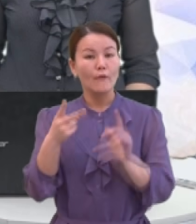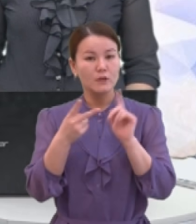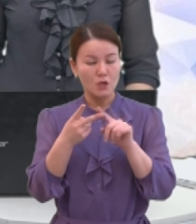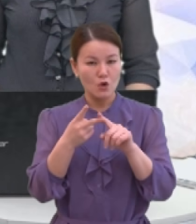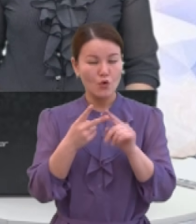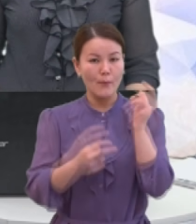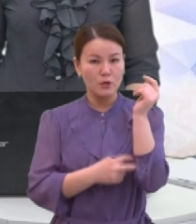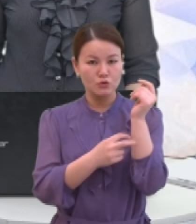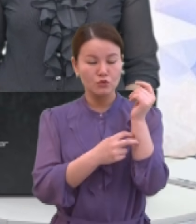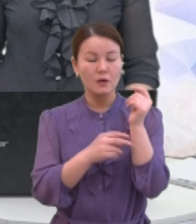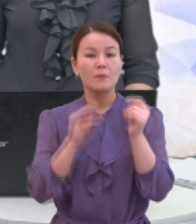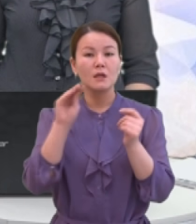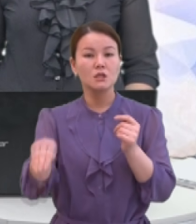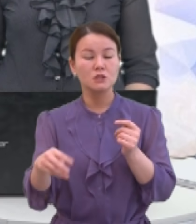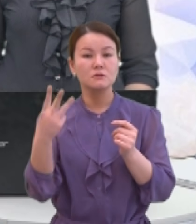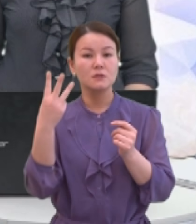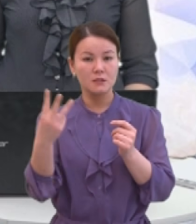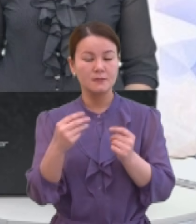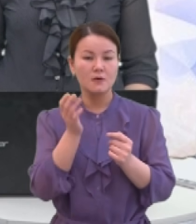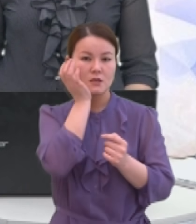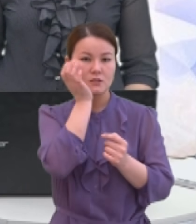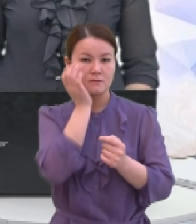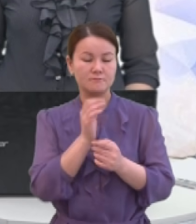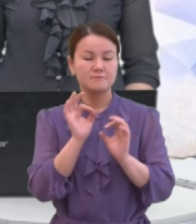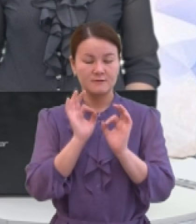три совершенно верно